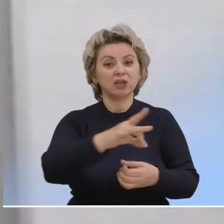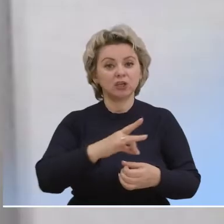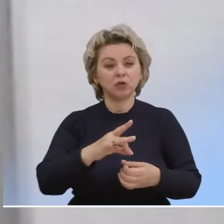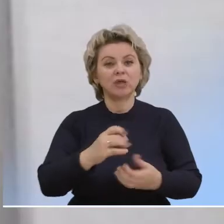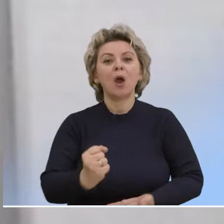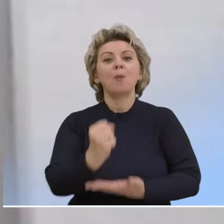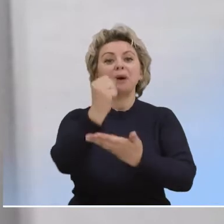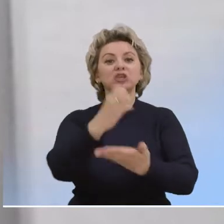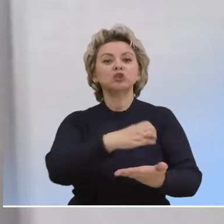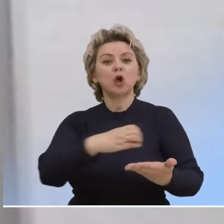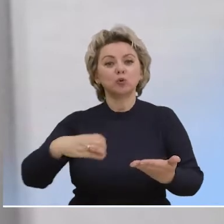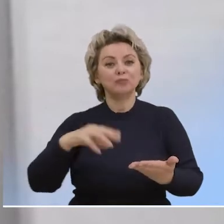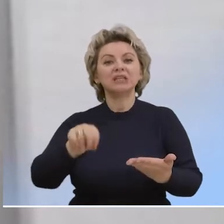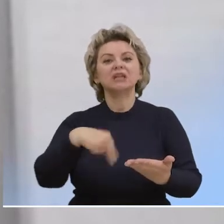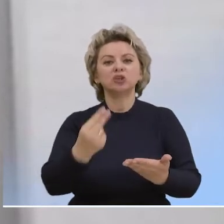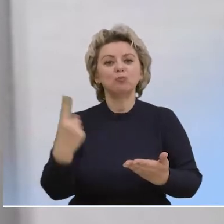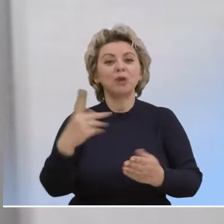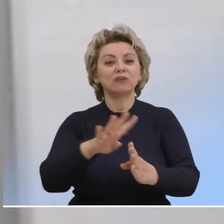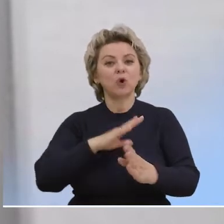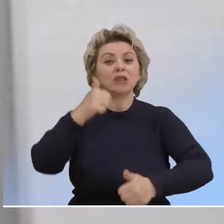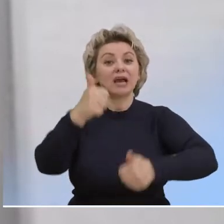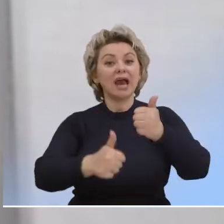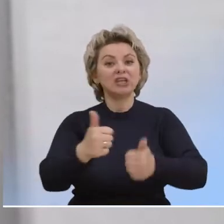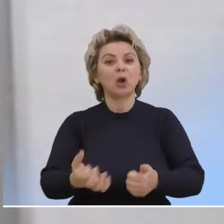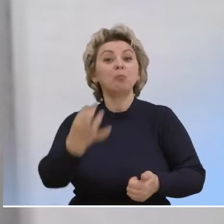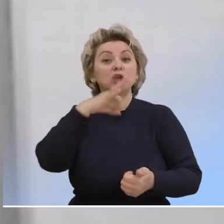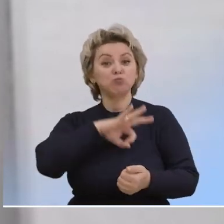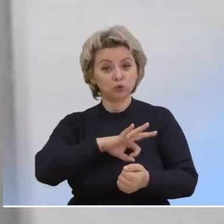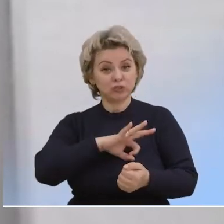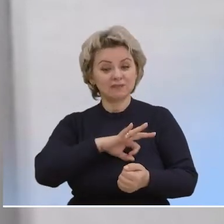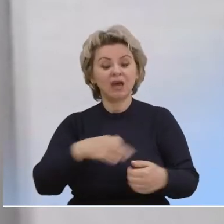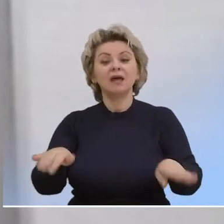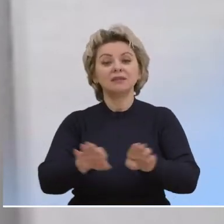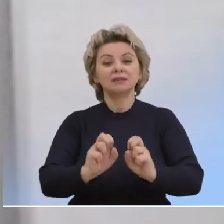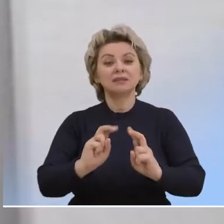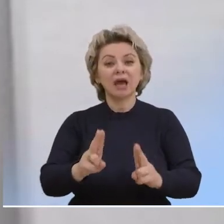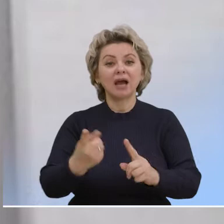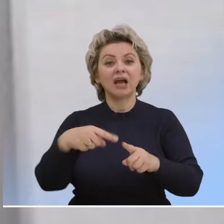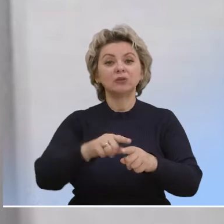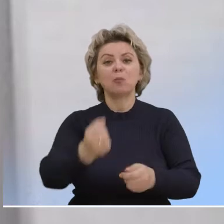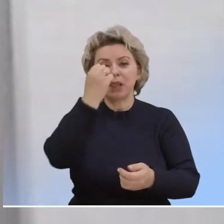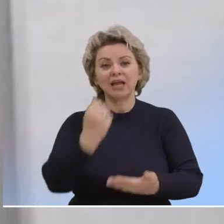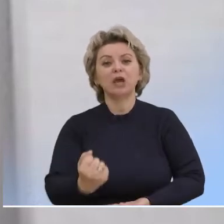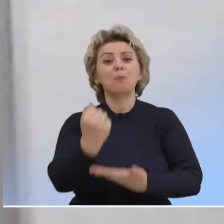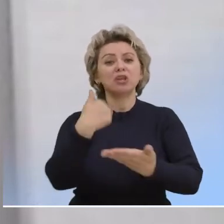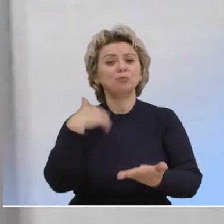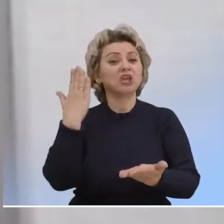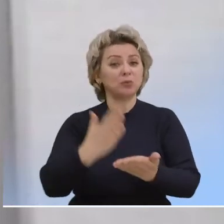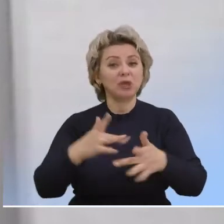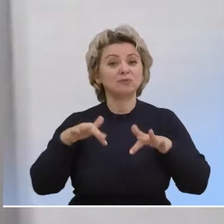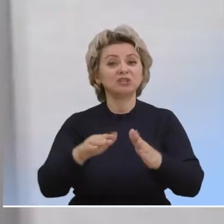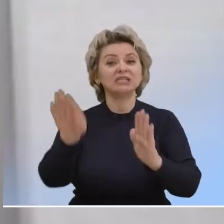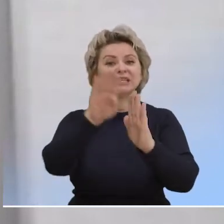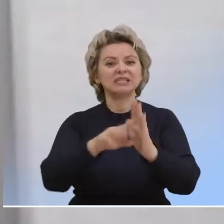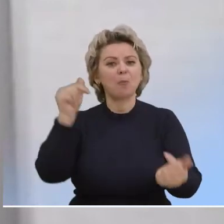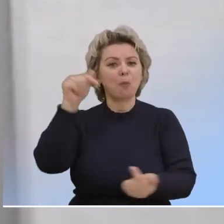региону? Поддержка губернатора дает, в первую очередь, конкурентное преимущество, так как благодаря этой поддержке мы имеем дело